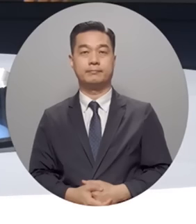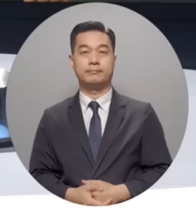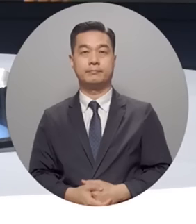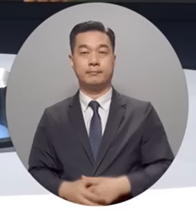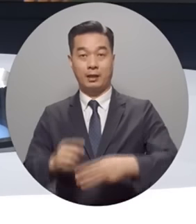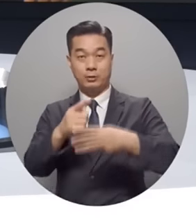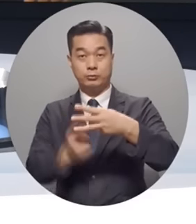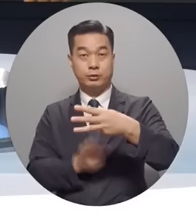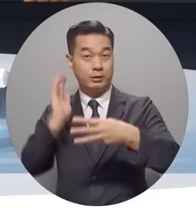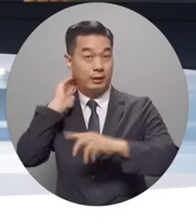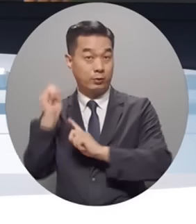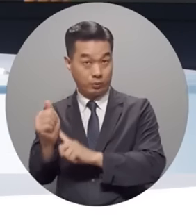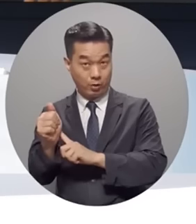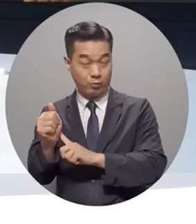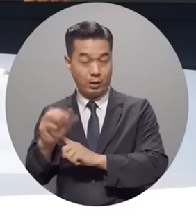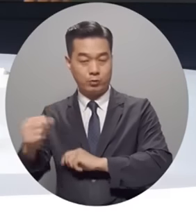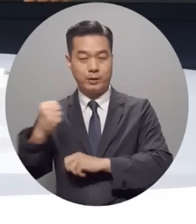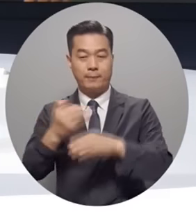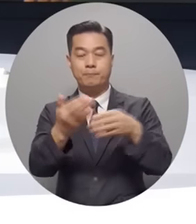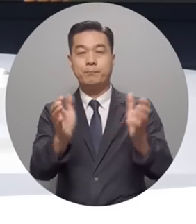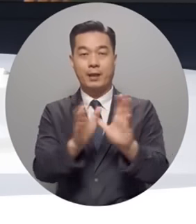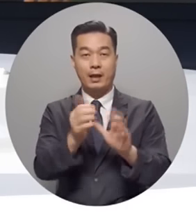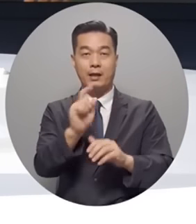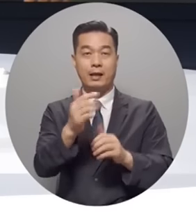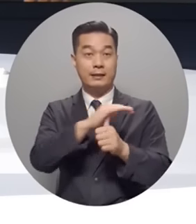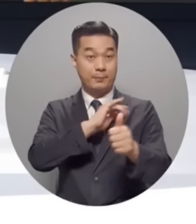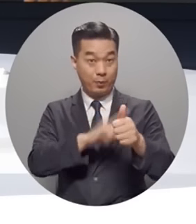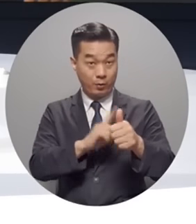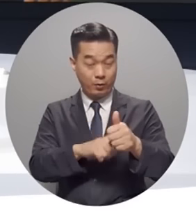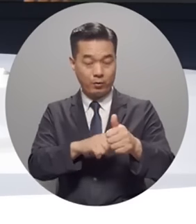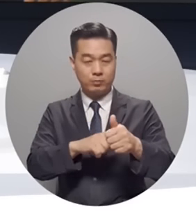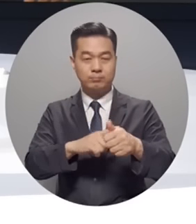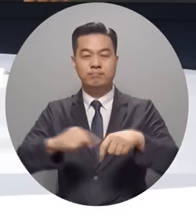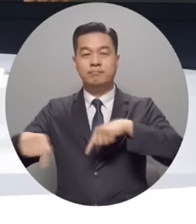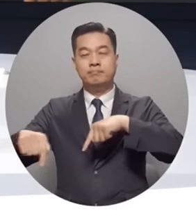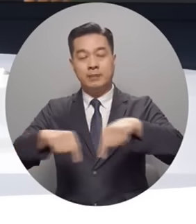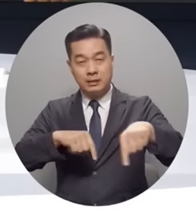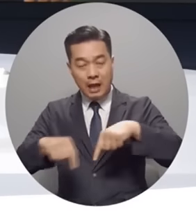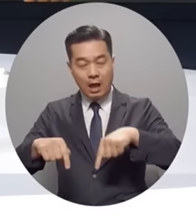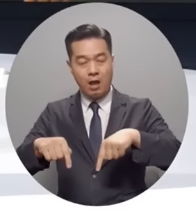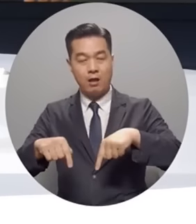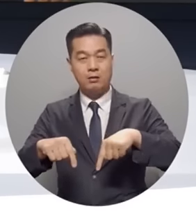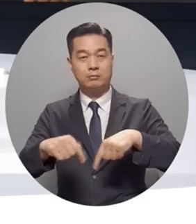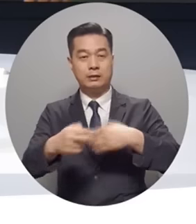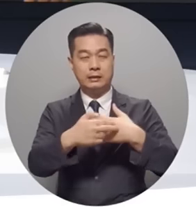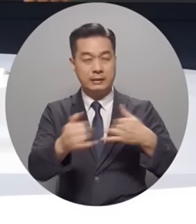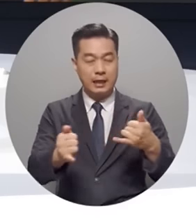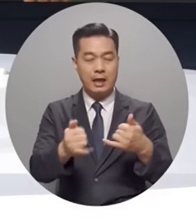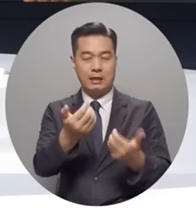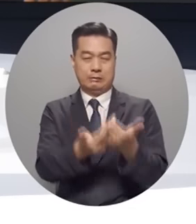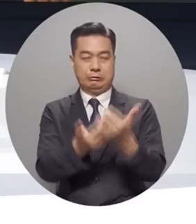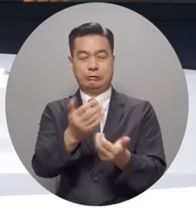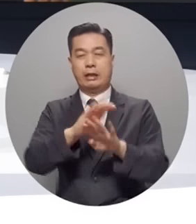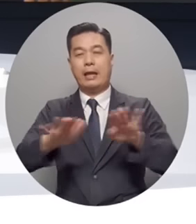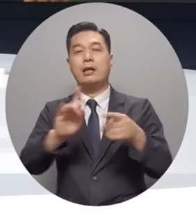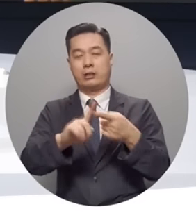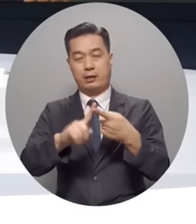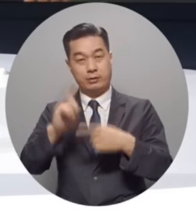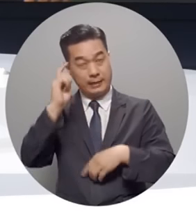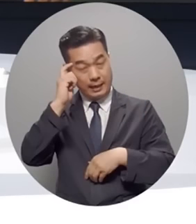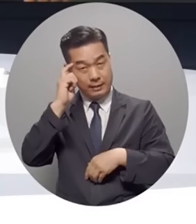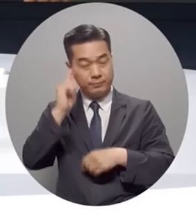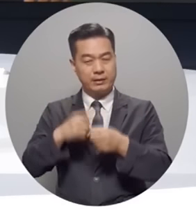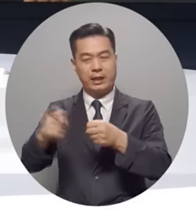윤석열 대통령과 국민의힘 한동훈 대표가 의정 갈등 해법을 두고 정면 충돌했습니다. 한 대표가 내년 말고